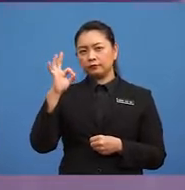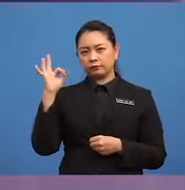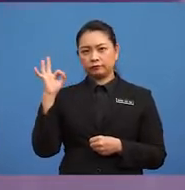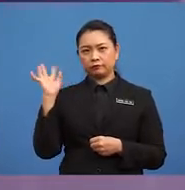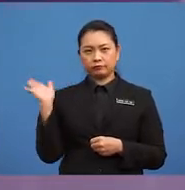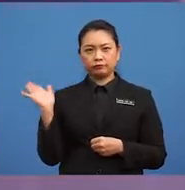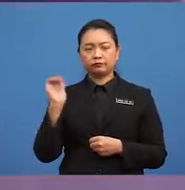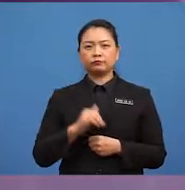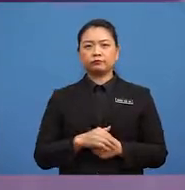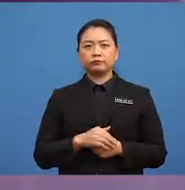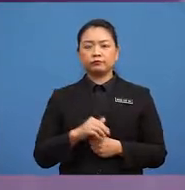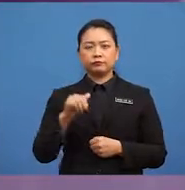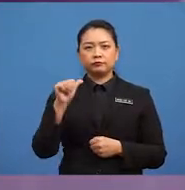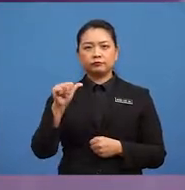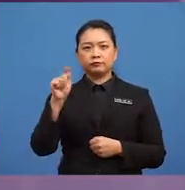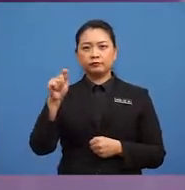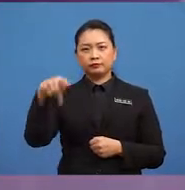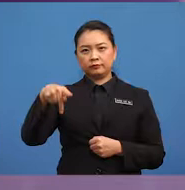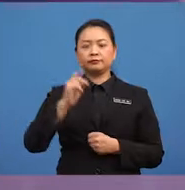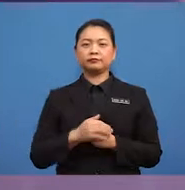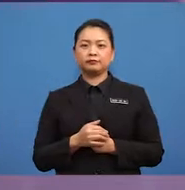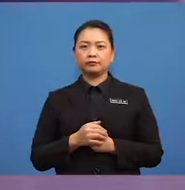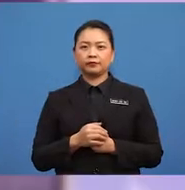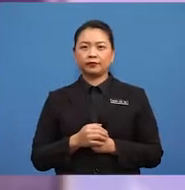trifosfat, iaitu ATP.